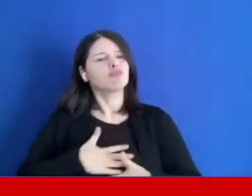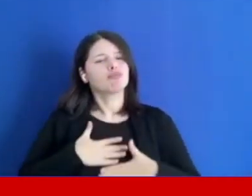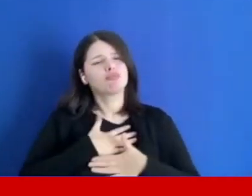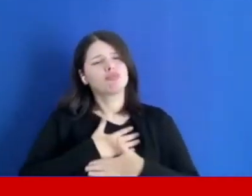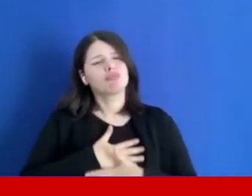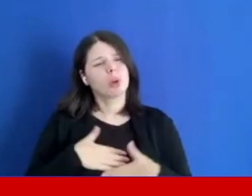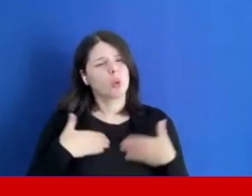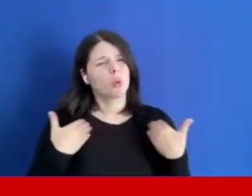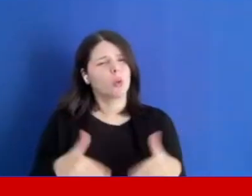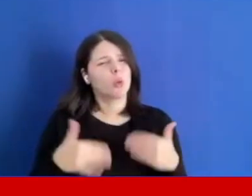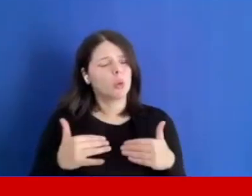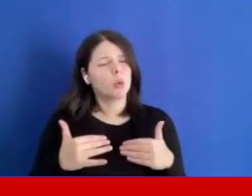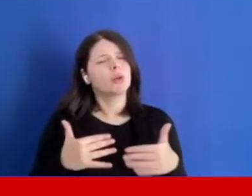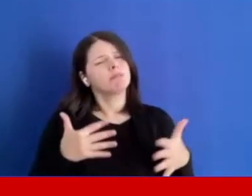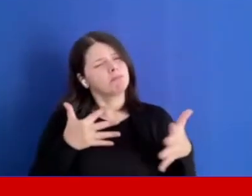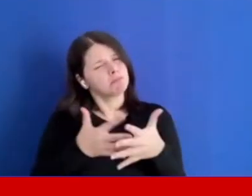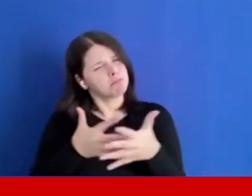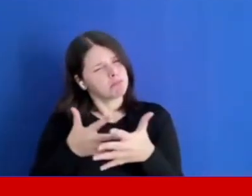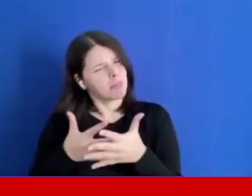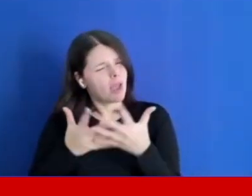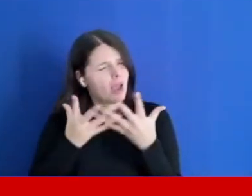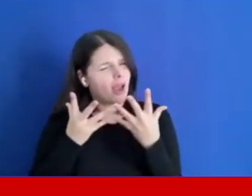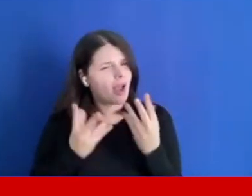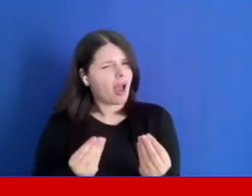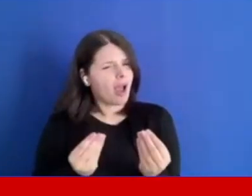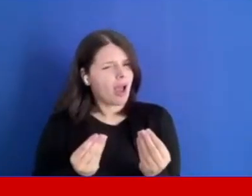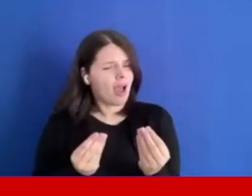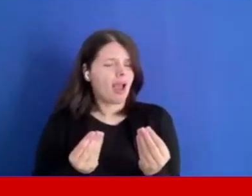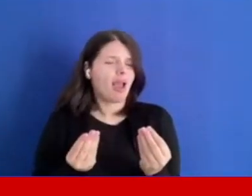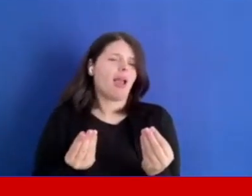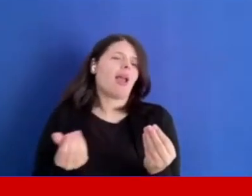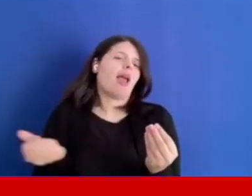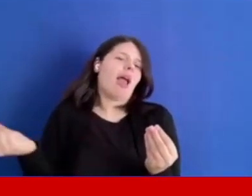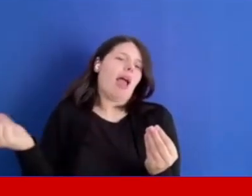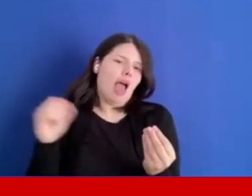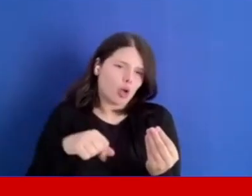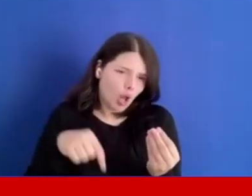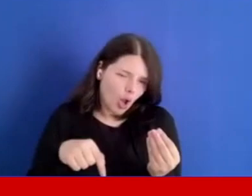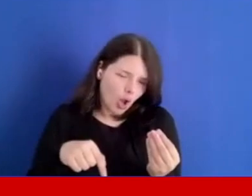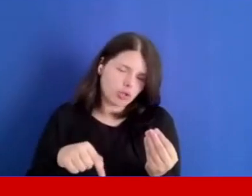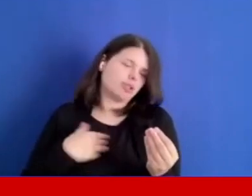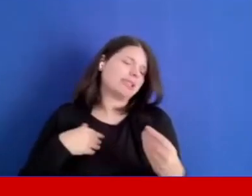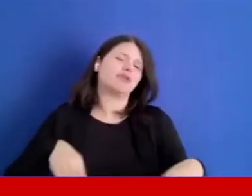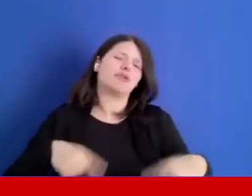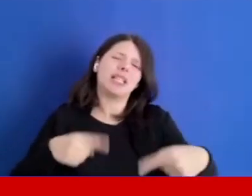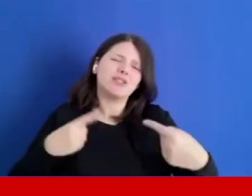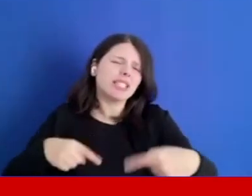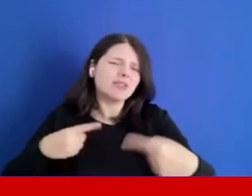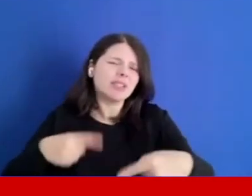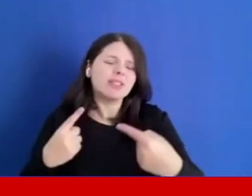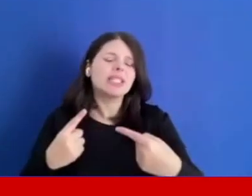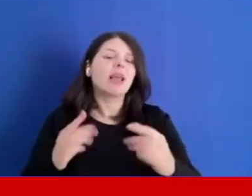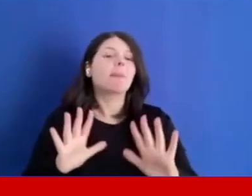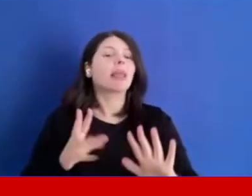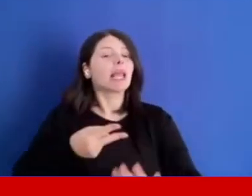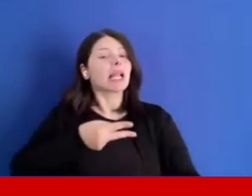le grandissime difficoltà che ci sono ancora oggi. È sempre una sfida continua, ma la risposta più bella